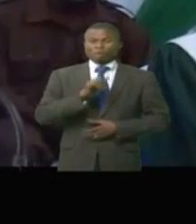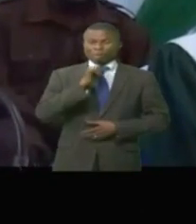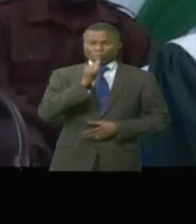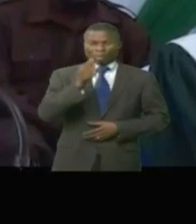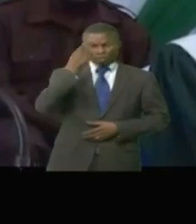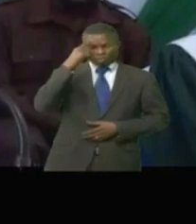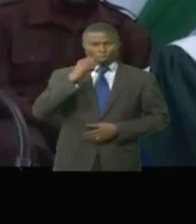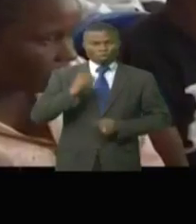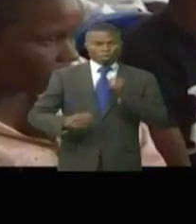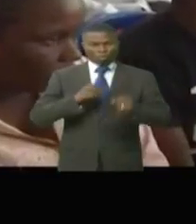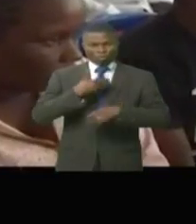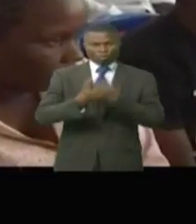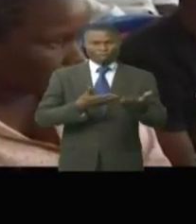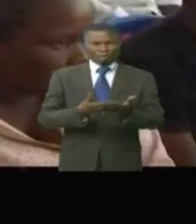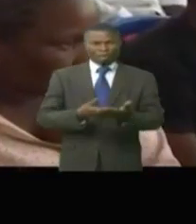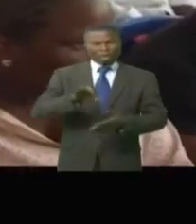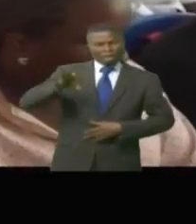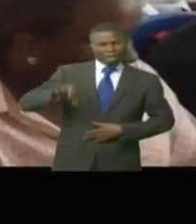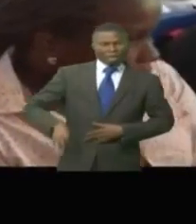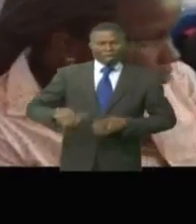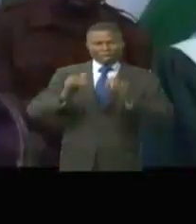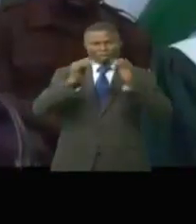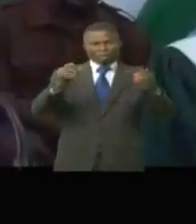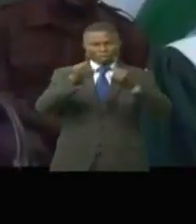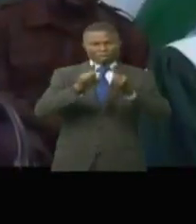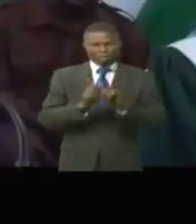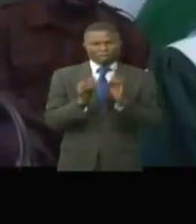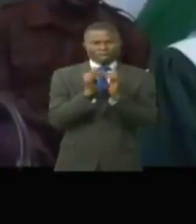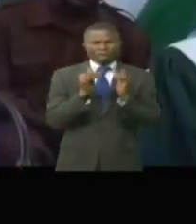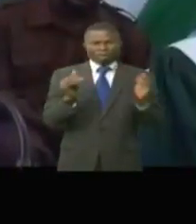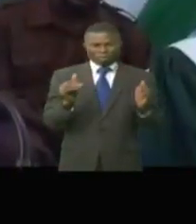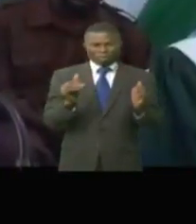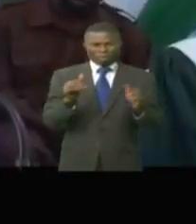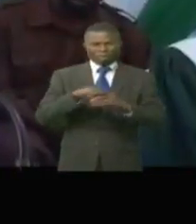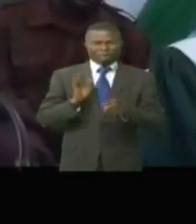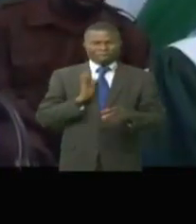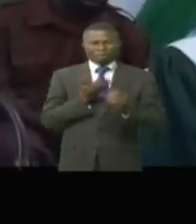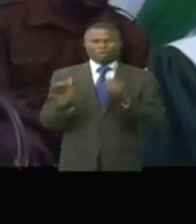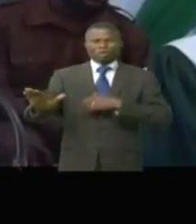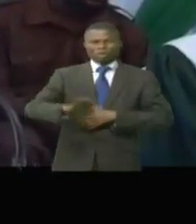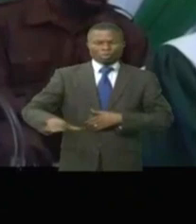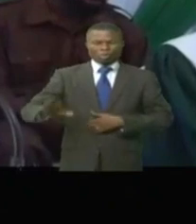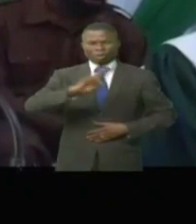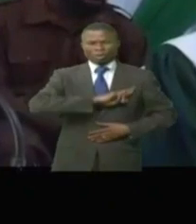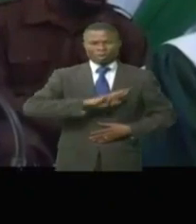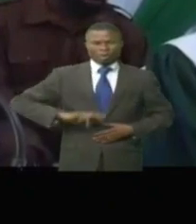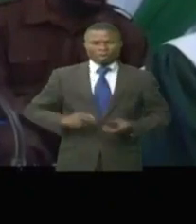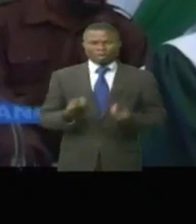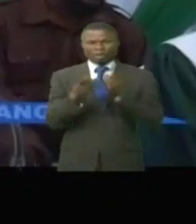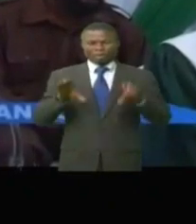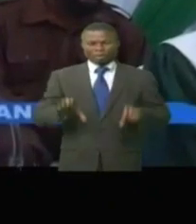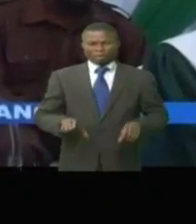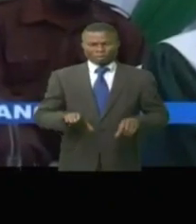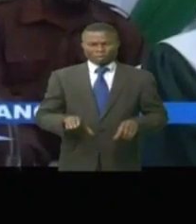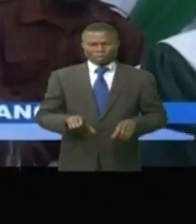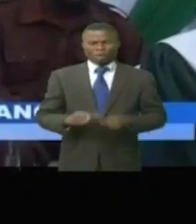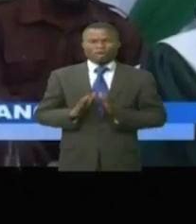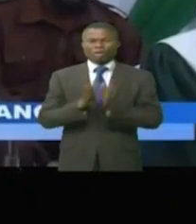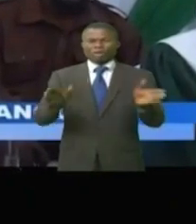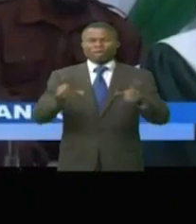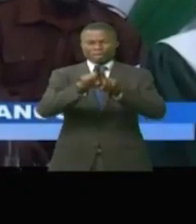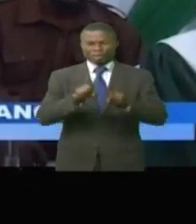ses efforts en faveur de la paix et la tranquillité dans notre pays, la République démocratique du Congo en